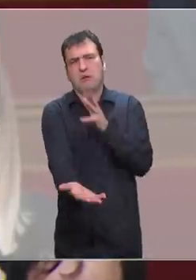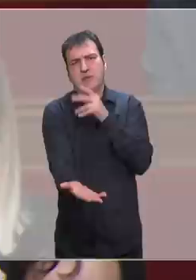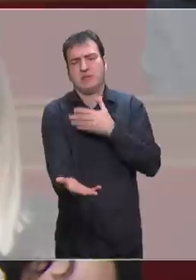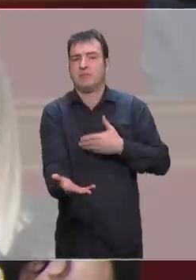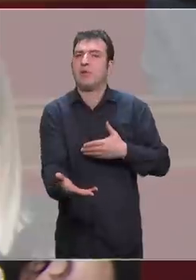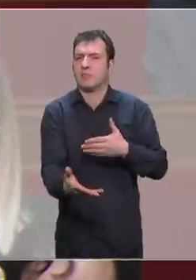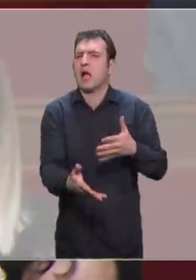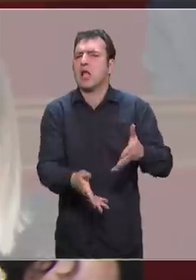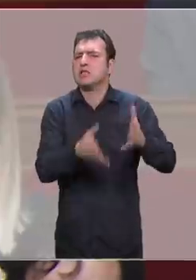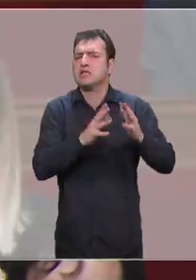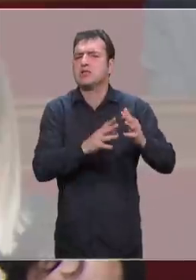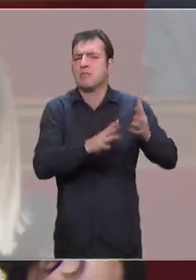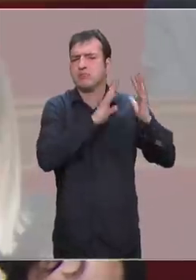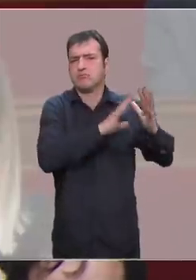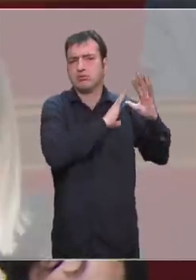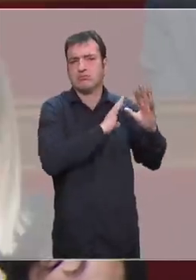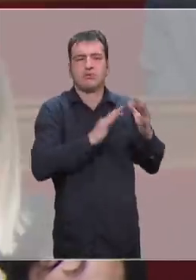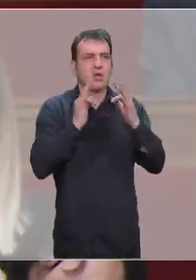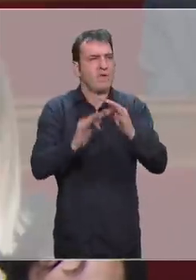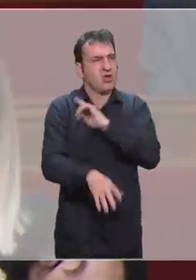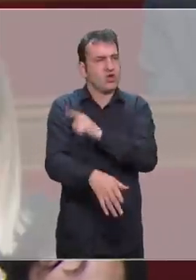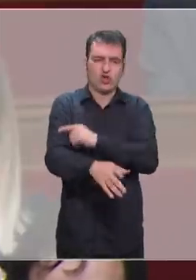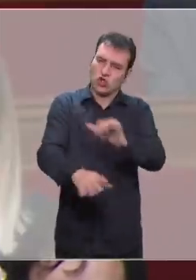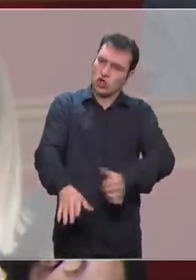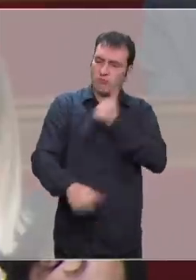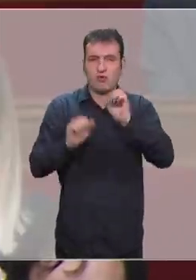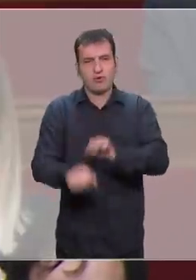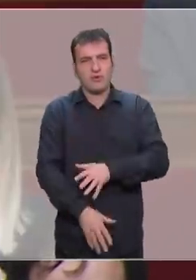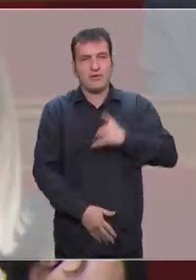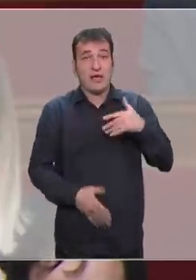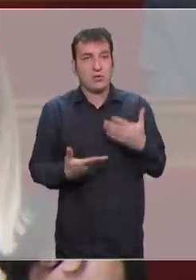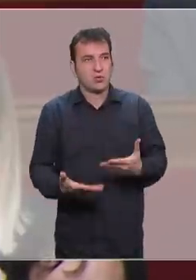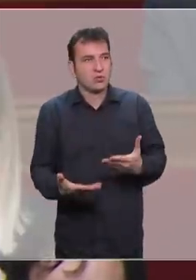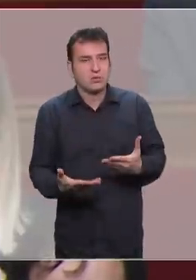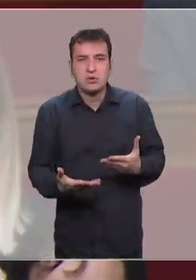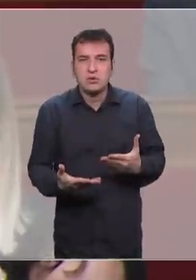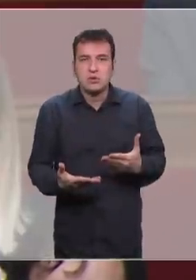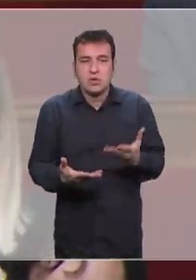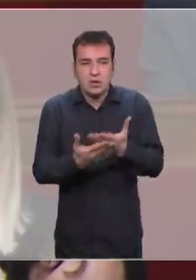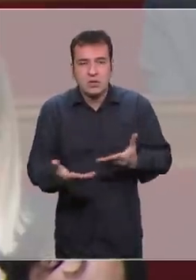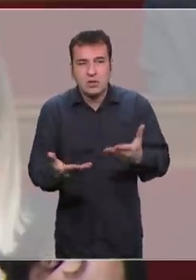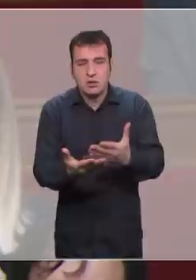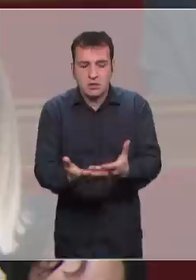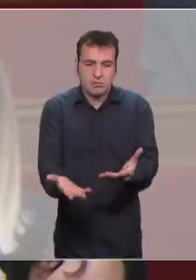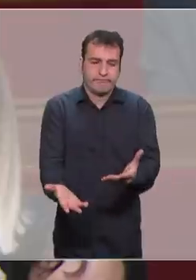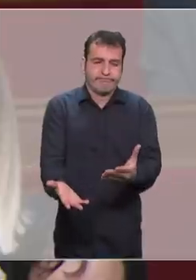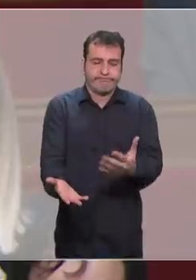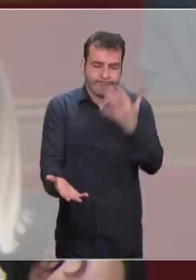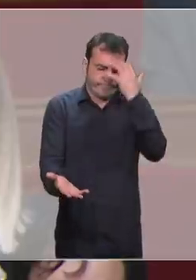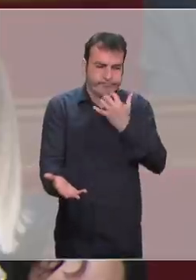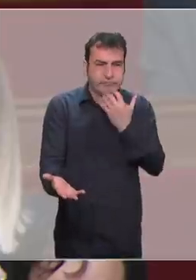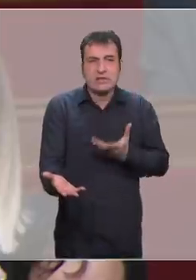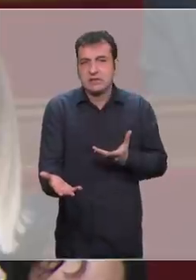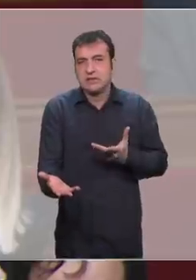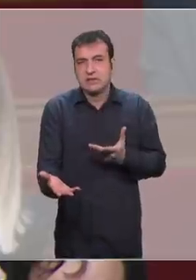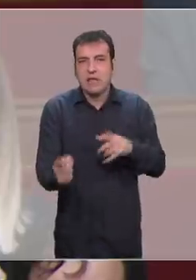décennies pouvait être fier de son indépendance en termes d'énergie, se retrouve maintenant dans une situation accablante et importe plus